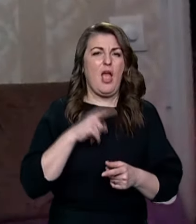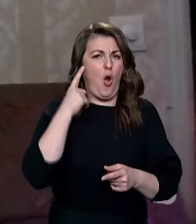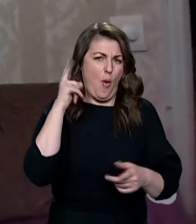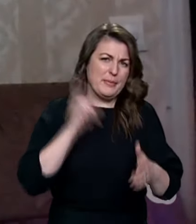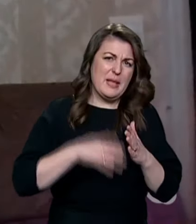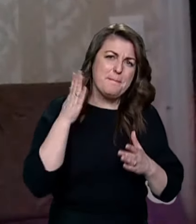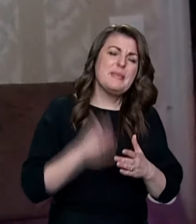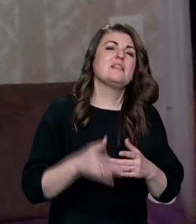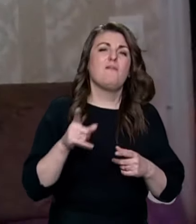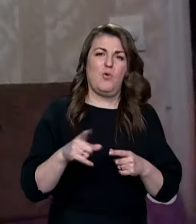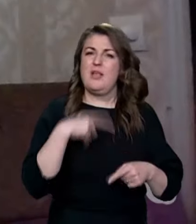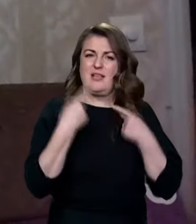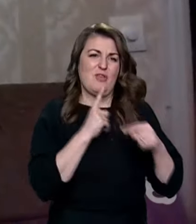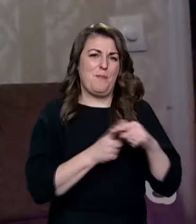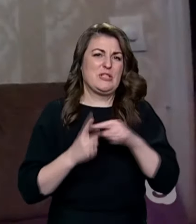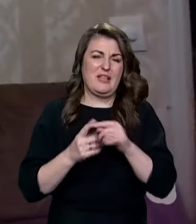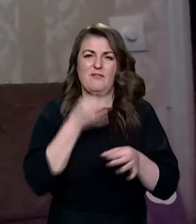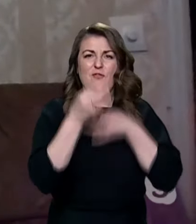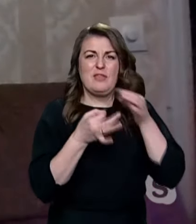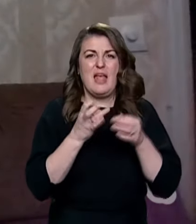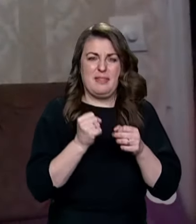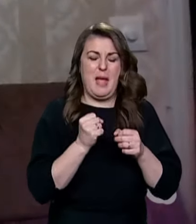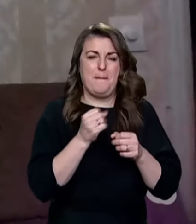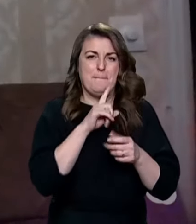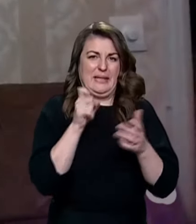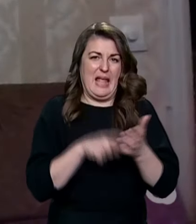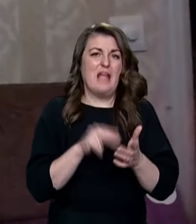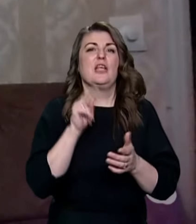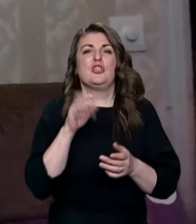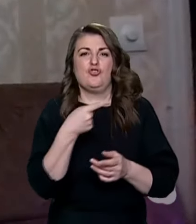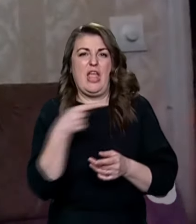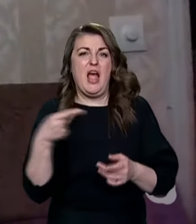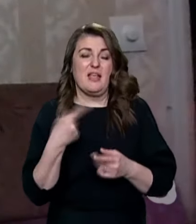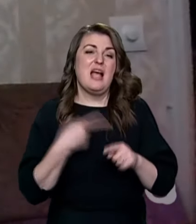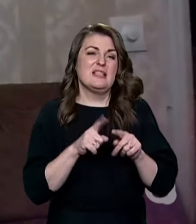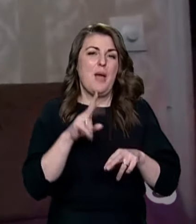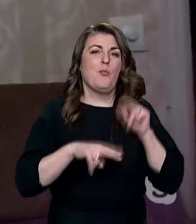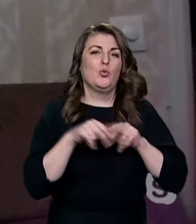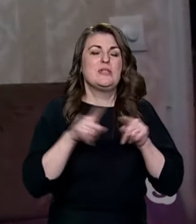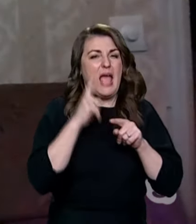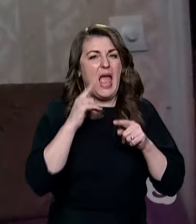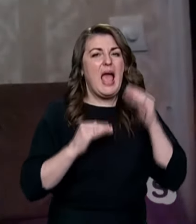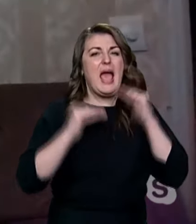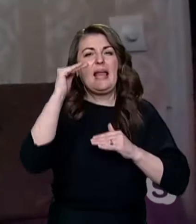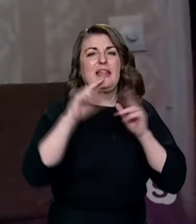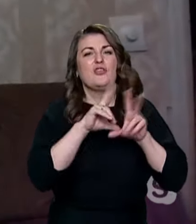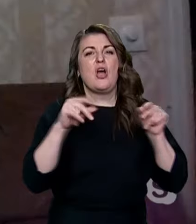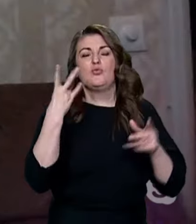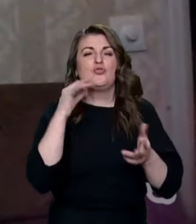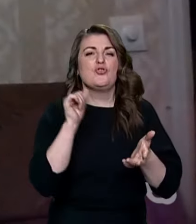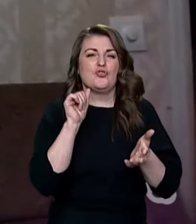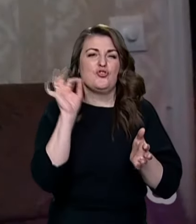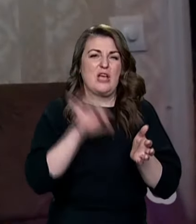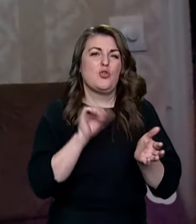то вона радше позитивно відповість на питання, ніж негативно. Власне, так будується цей рейтинг щастя, який дуже часто публікують по